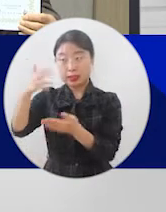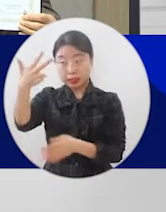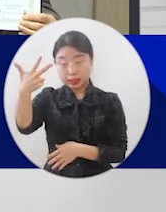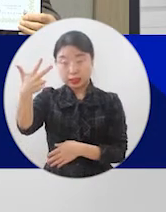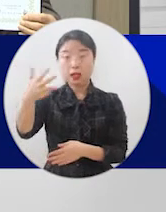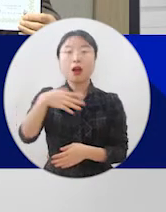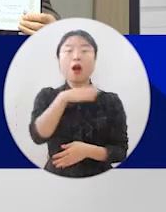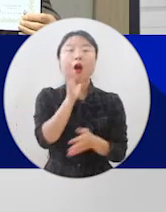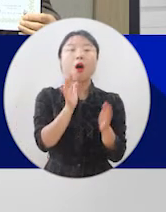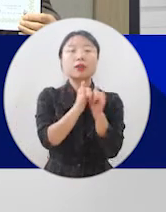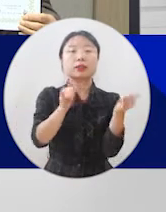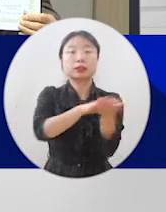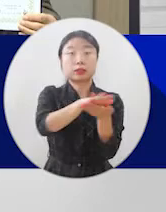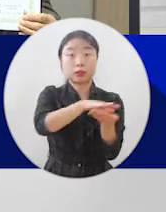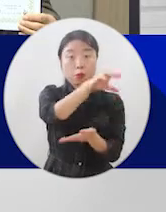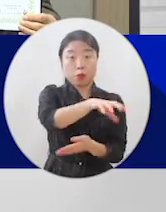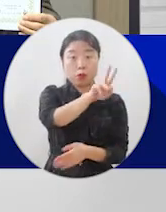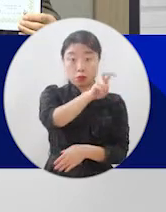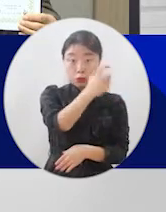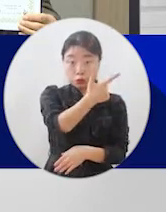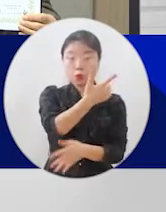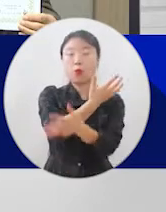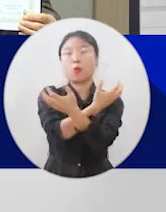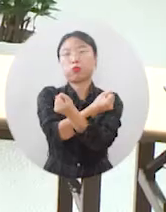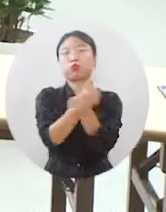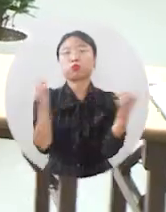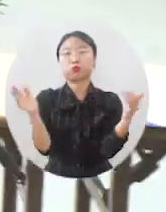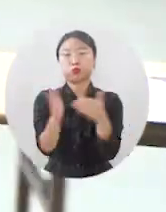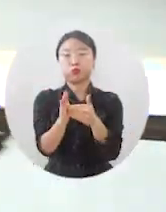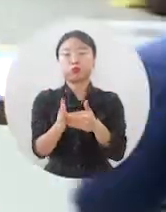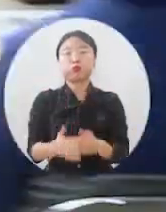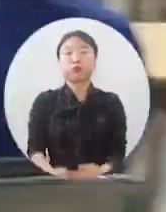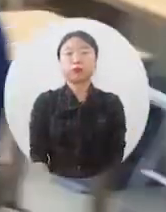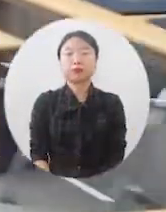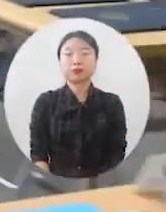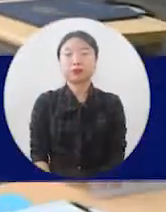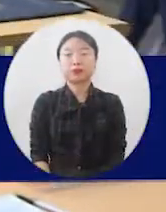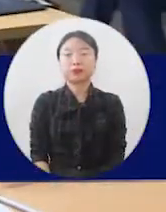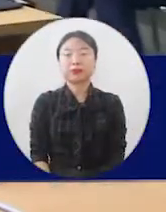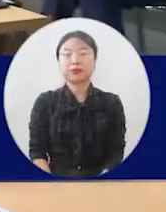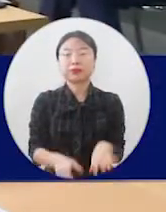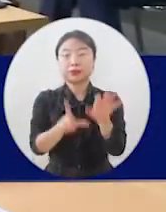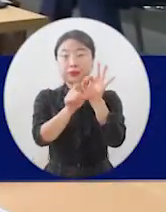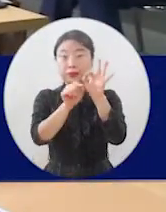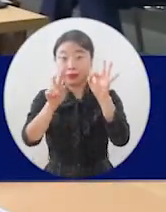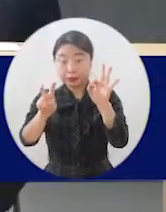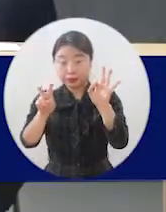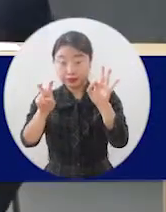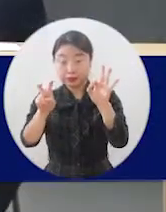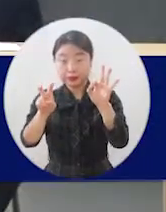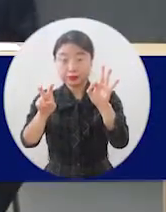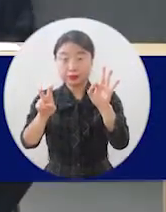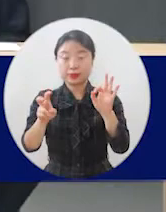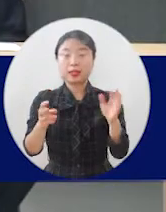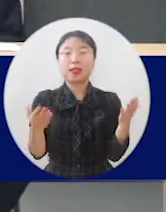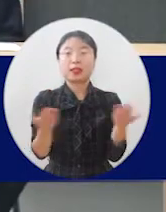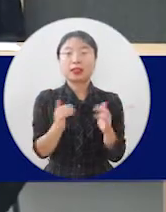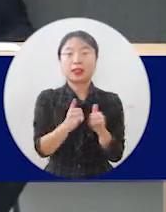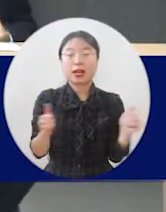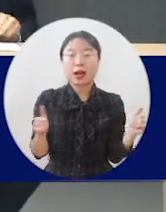관내 26개 경로당과 협약을 맺었습니다. 10월 20일 관계자 30여 명이 참석한